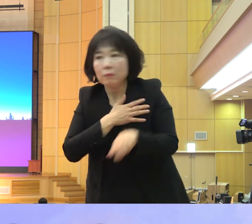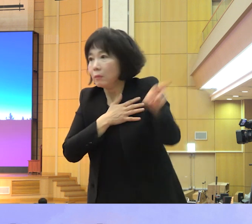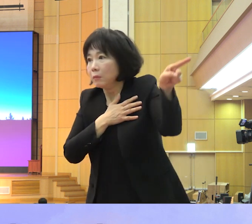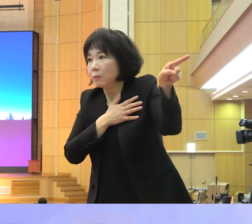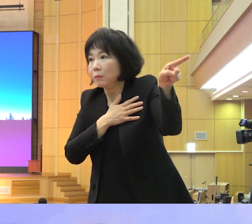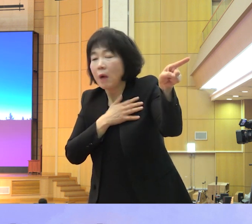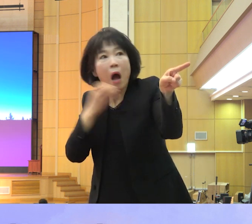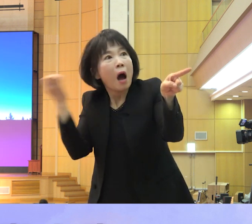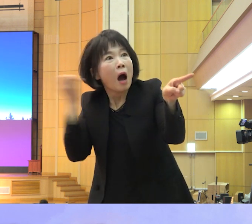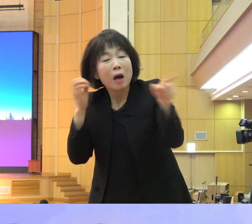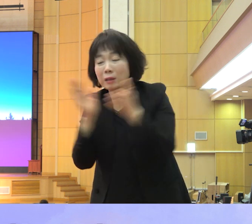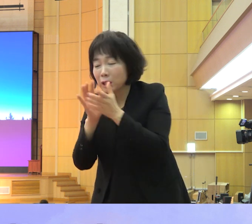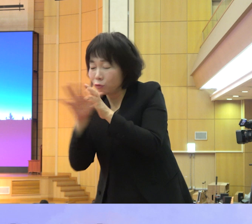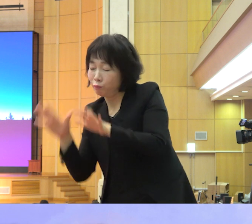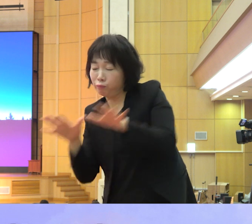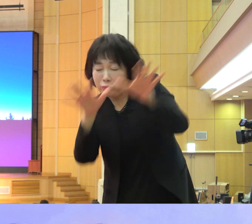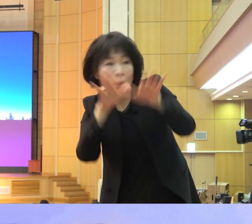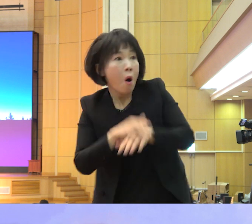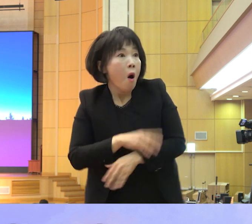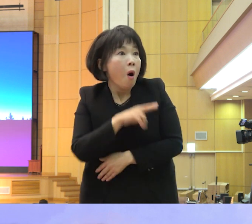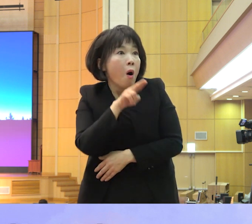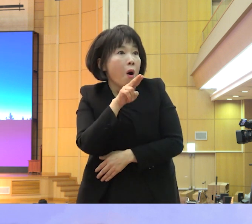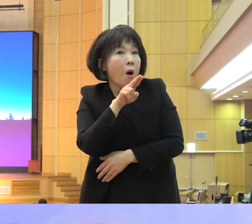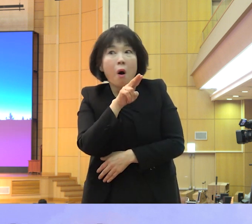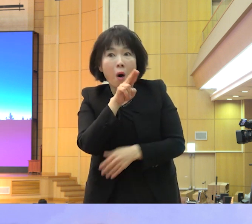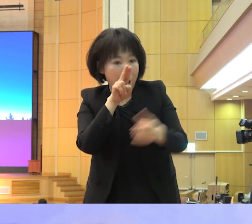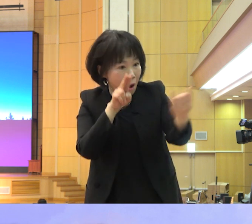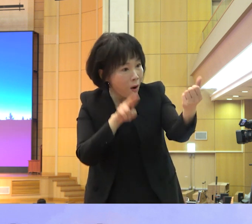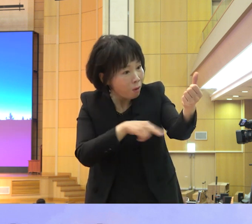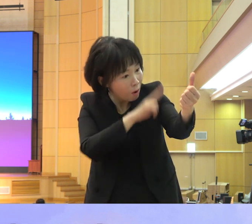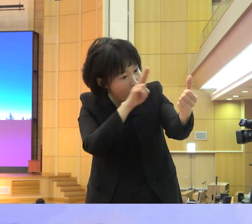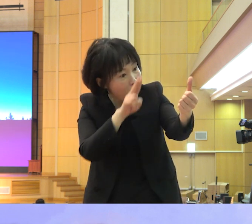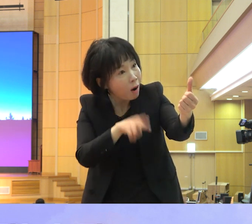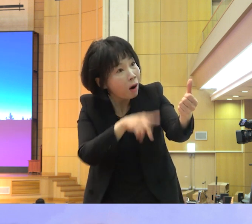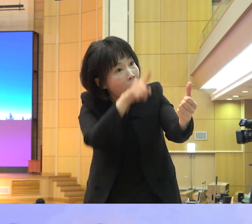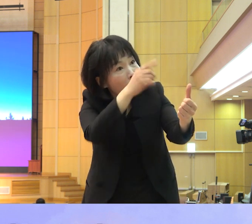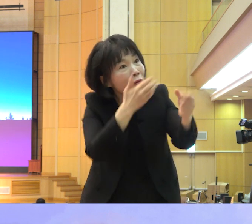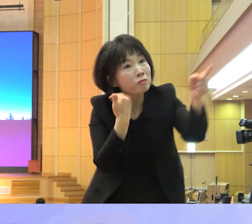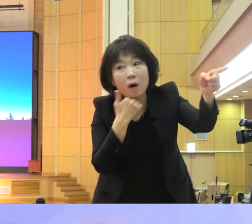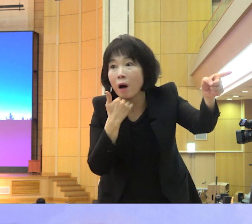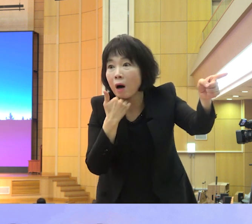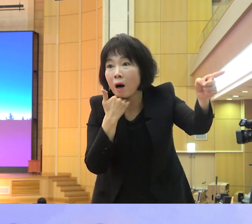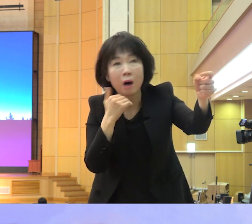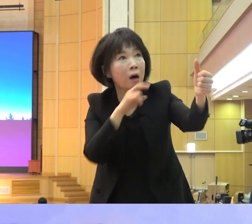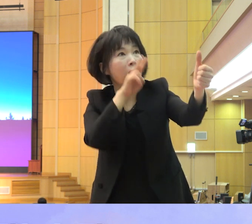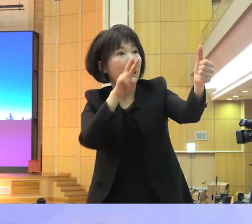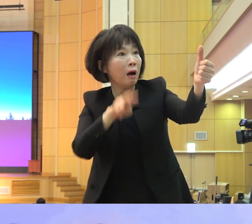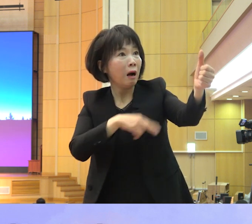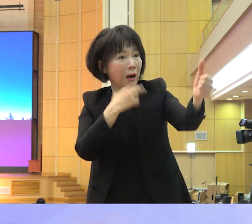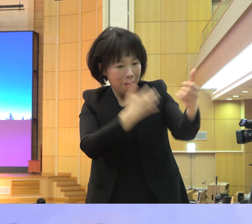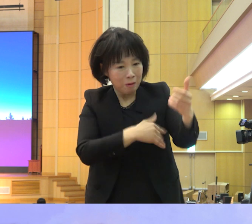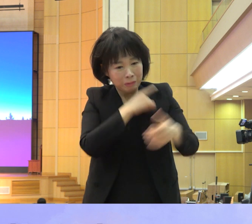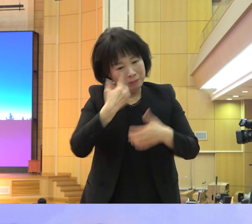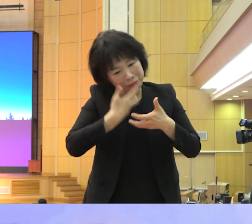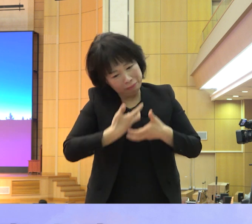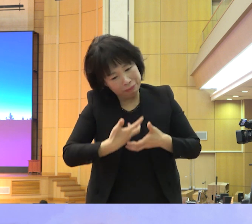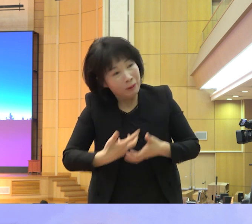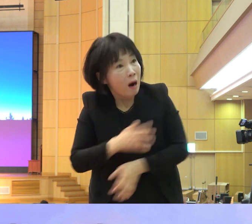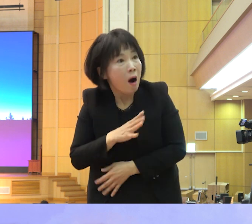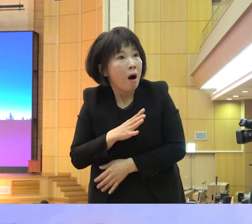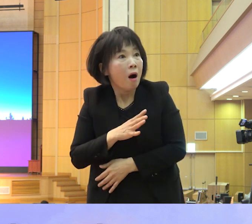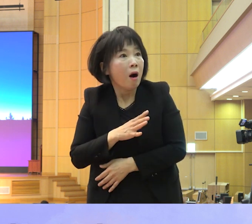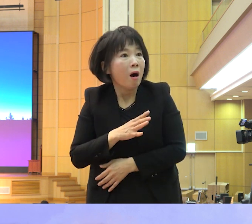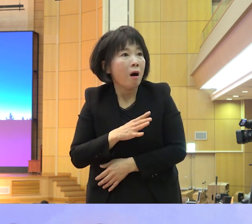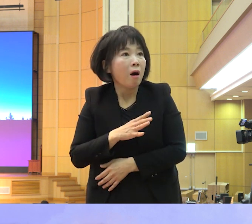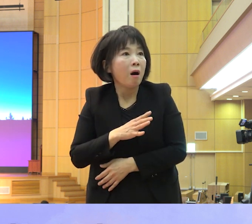정도로 친구들이 문병 와가지고 앞에다 놓고도 친구인 욥을 알아보지 못했습니다. 욥의 부인에게